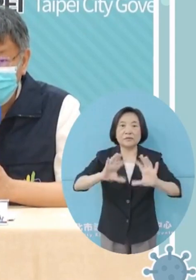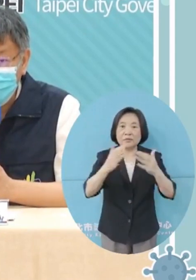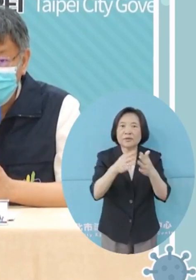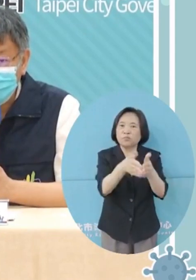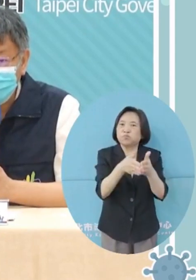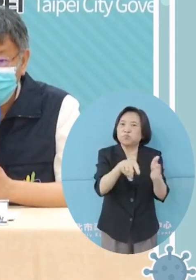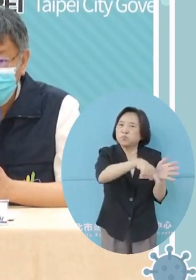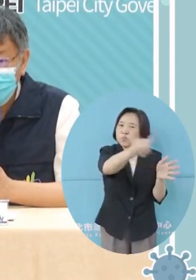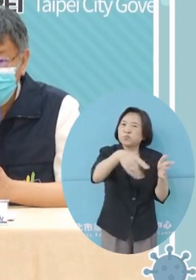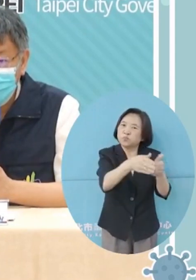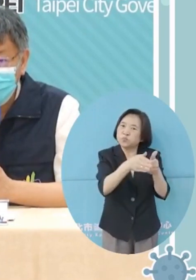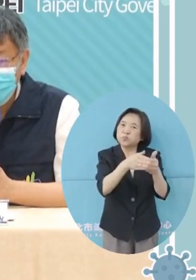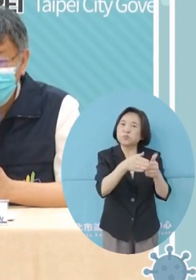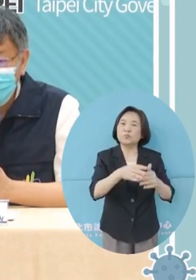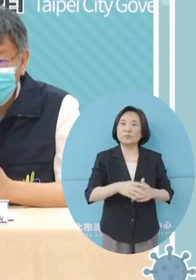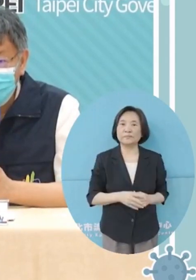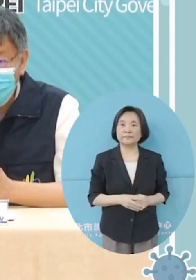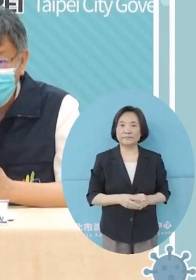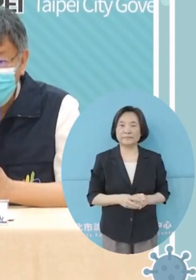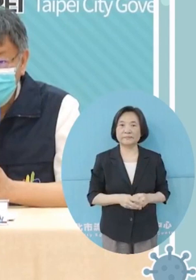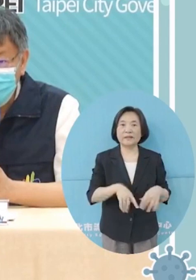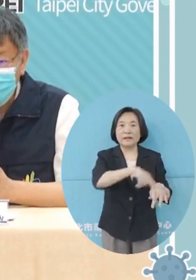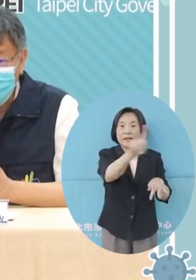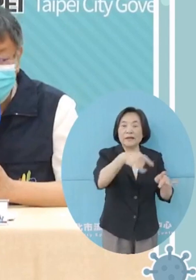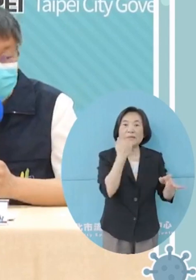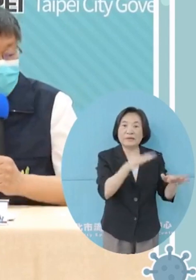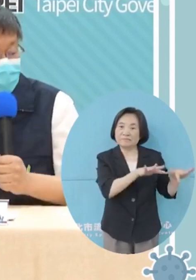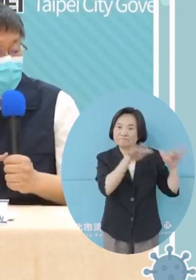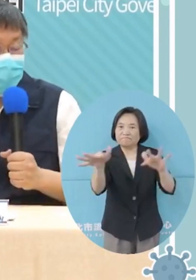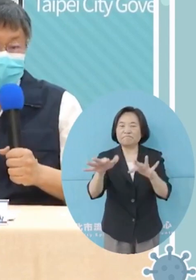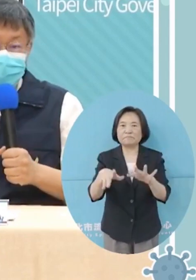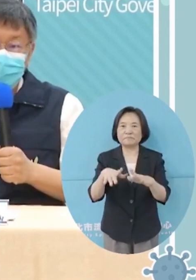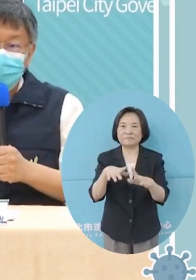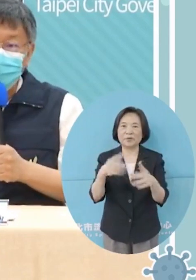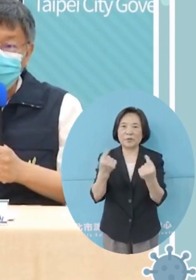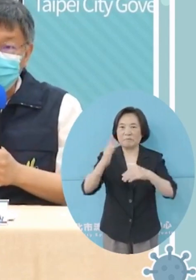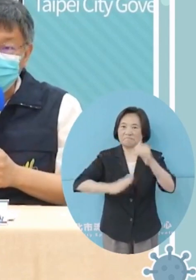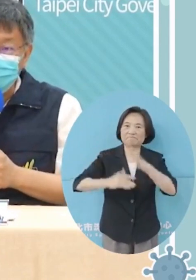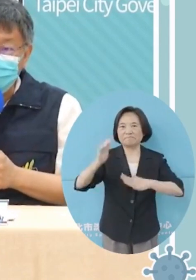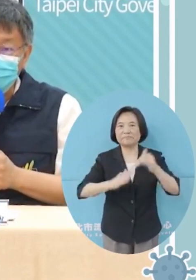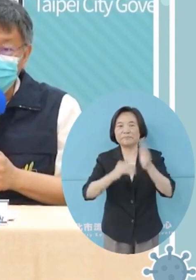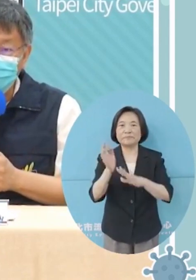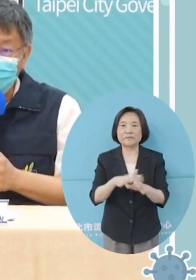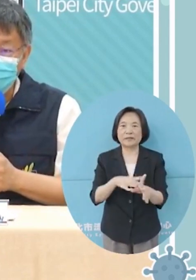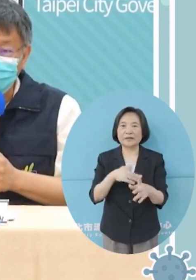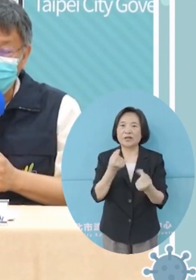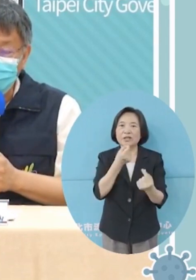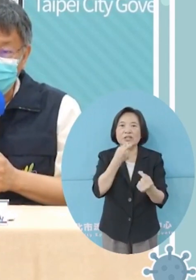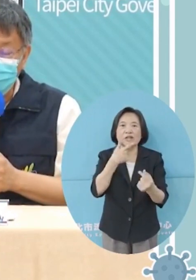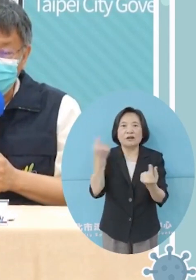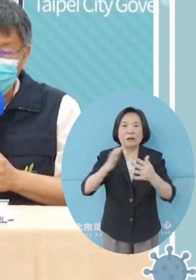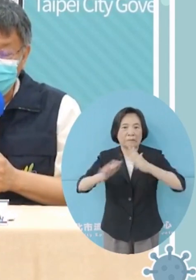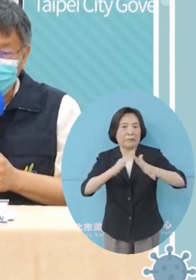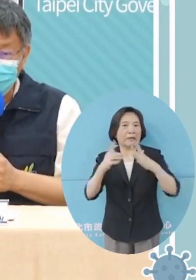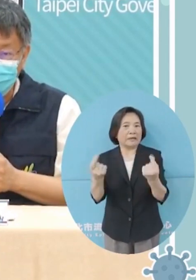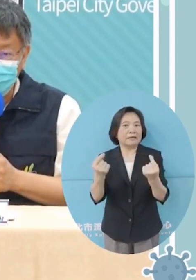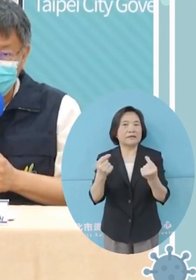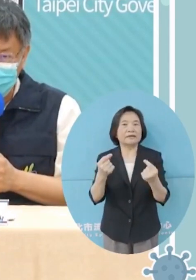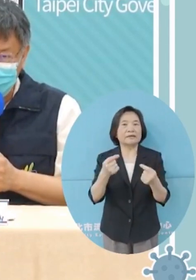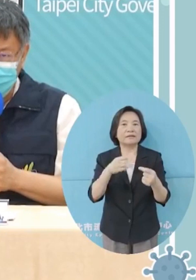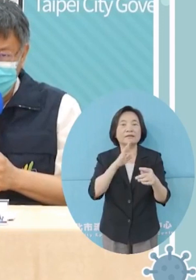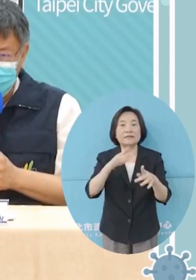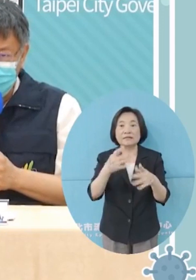你们，你知道哦，来。到防疫前线作战，那主要是要用在这个防疫旅馆啊，哈，检疫所